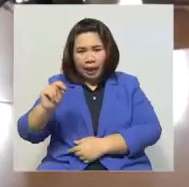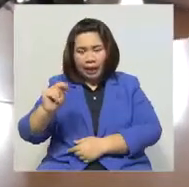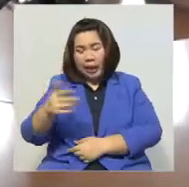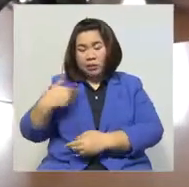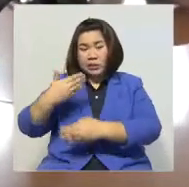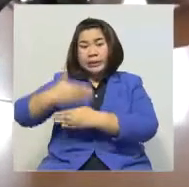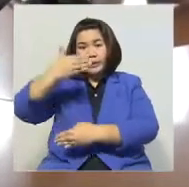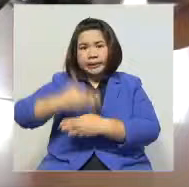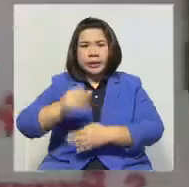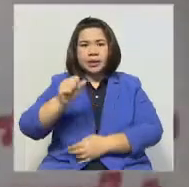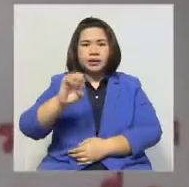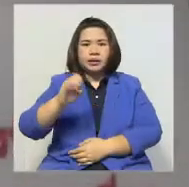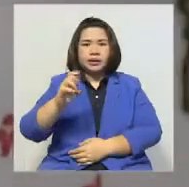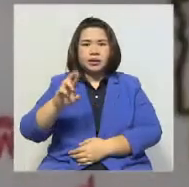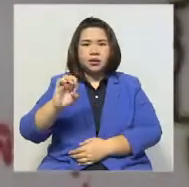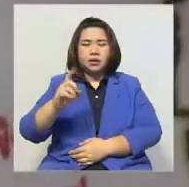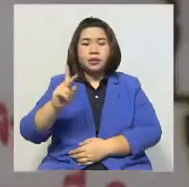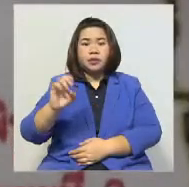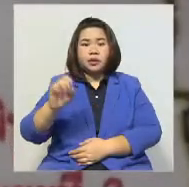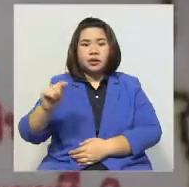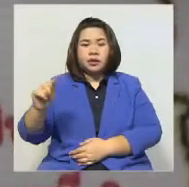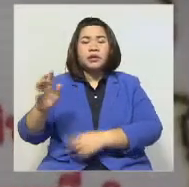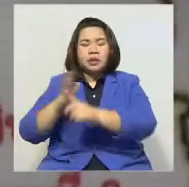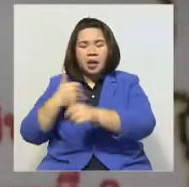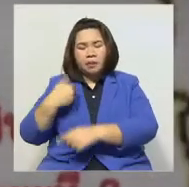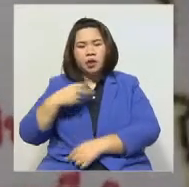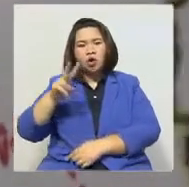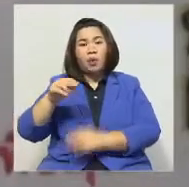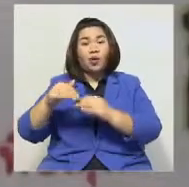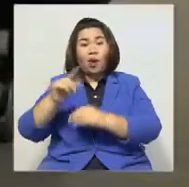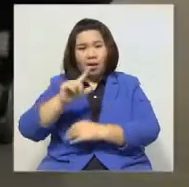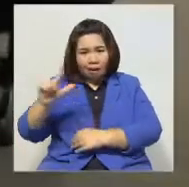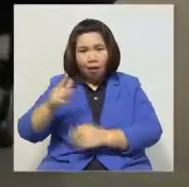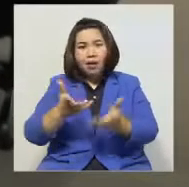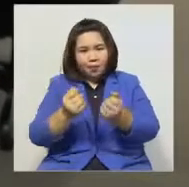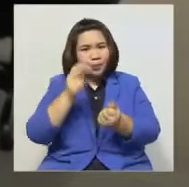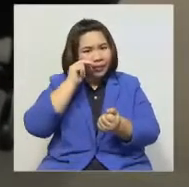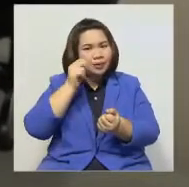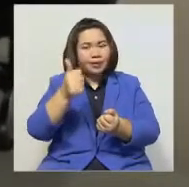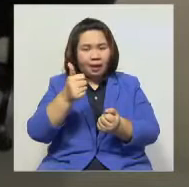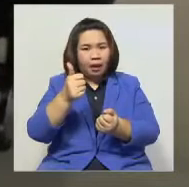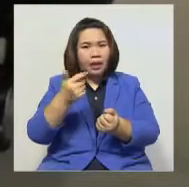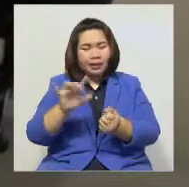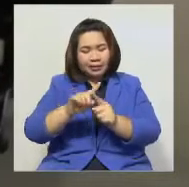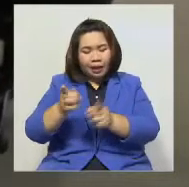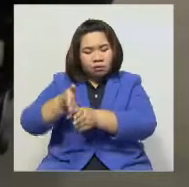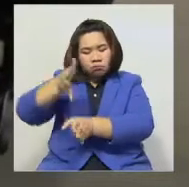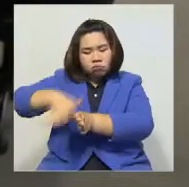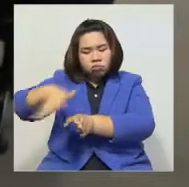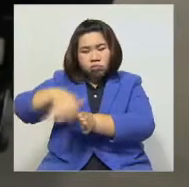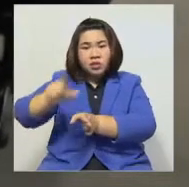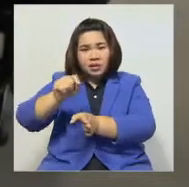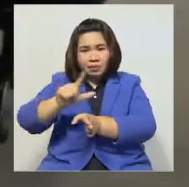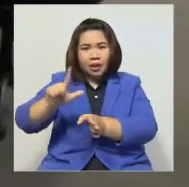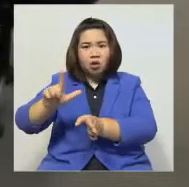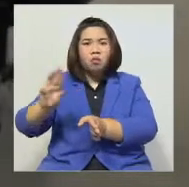ติ์ยังสามารถรับน้ำได้อีก 2,810 ล้านลูกบาศก์เมตรและได้มีการพร่องน้ำโดยการระบายน้ำออกอยู่เกือบวันละ20ล้านลูกบาศก์เมตร